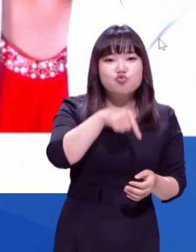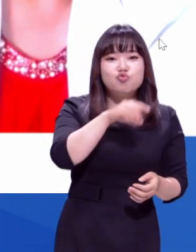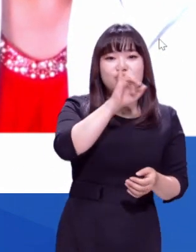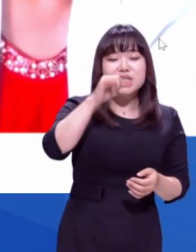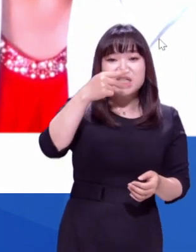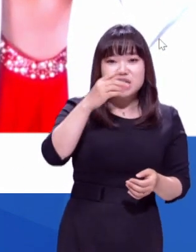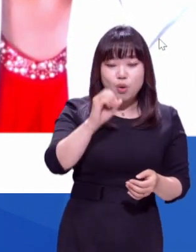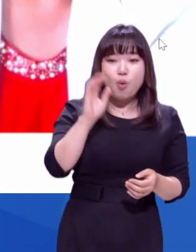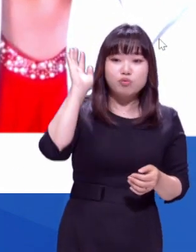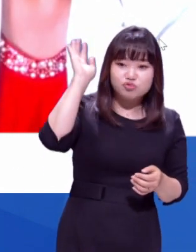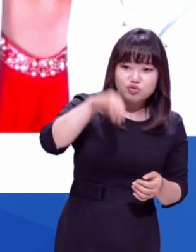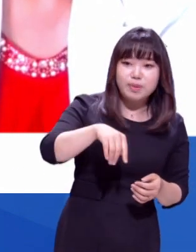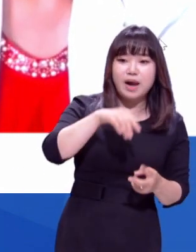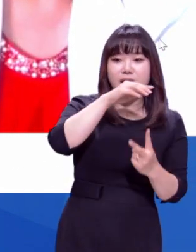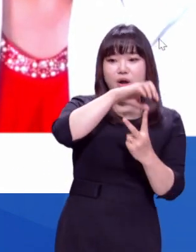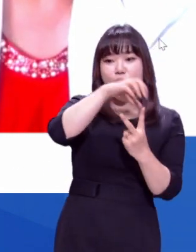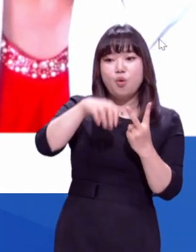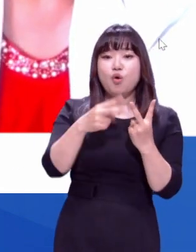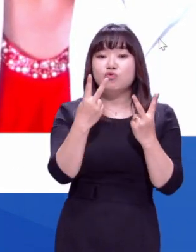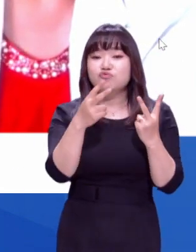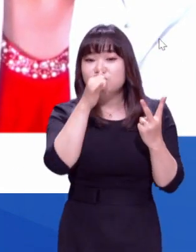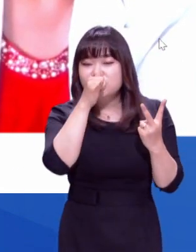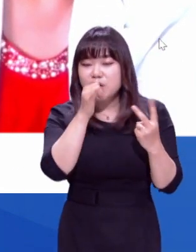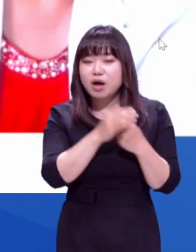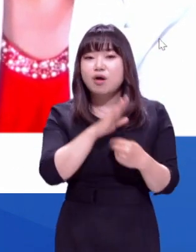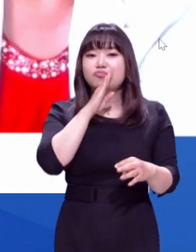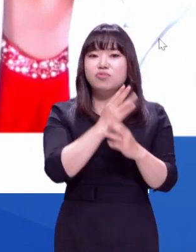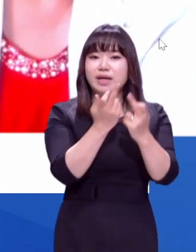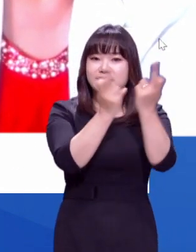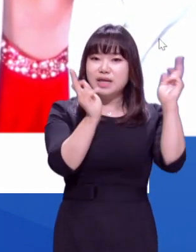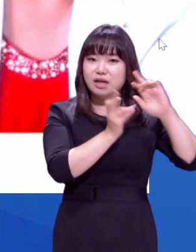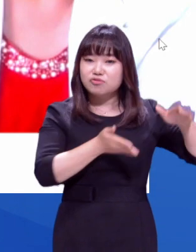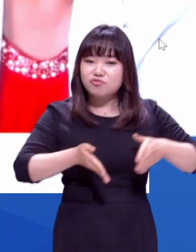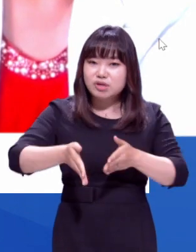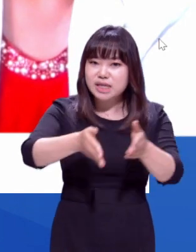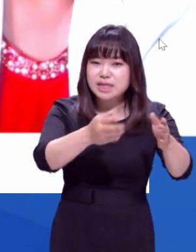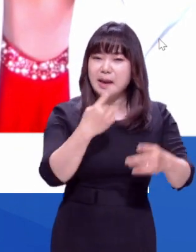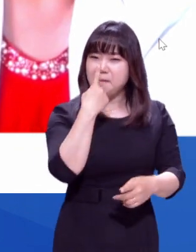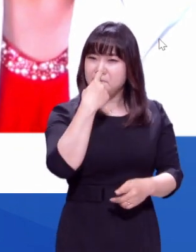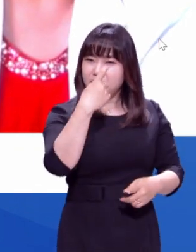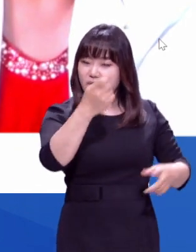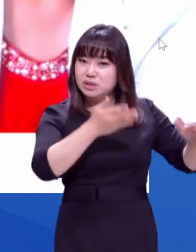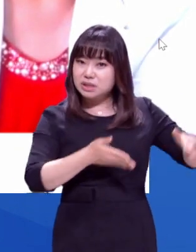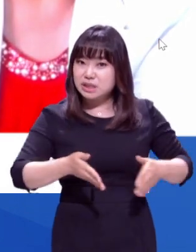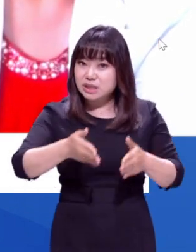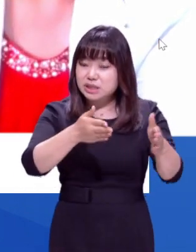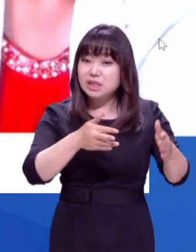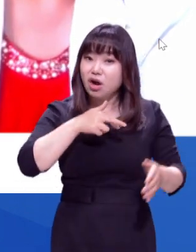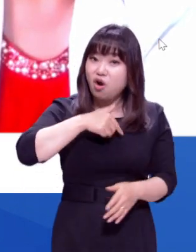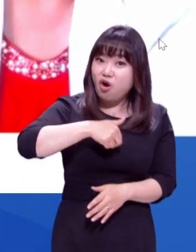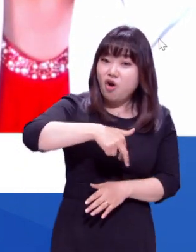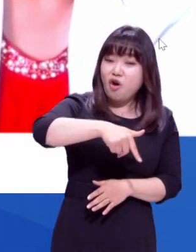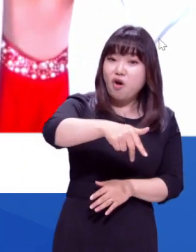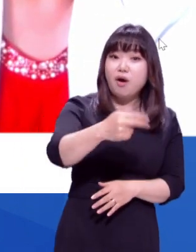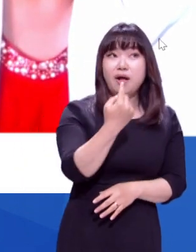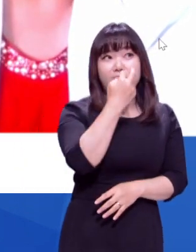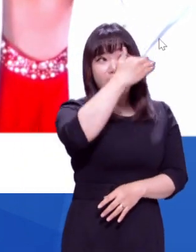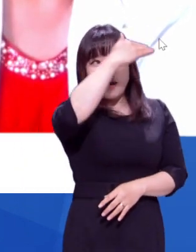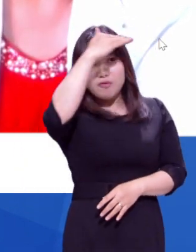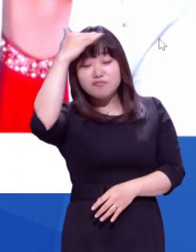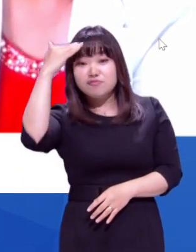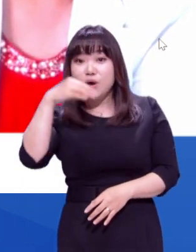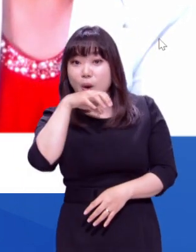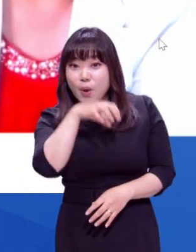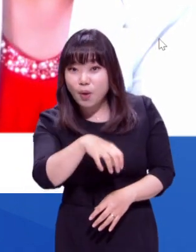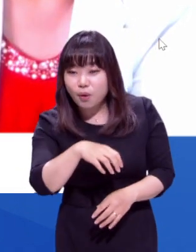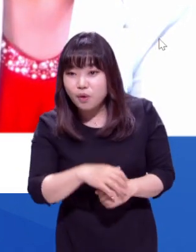출발 두 가지가 있습니다. 북한산 둘레길 중에 멋진 경치를 편하게 산책하며 감상할 수가 있는